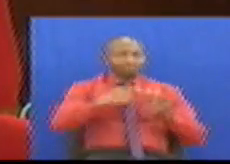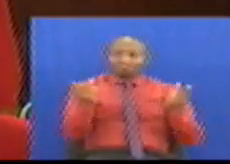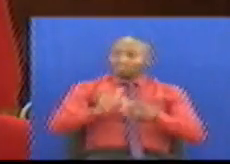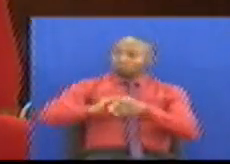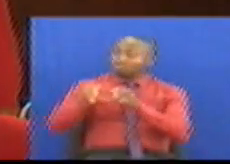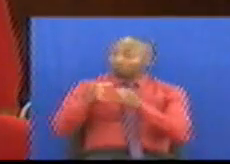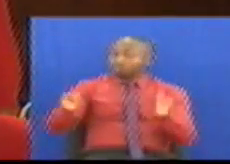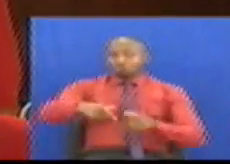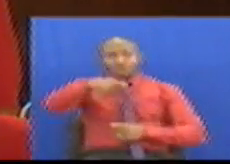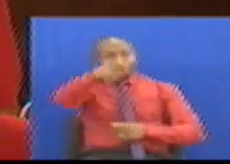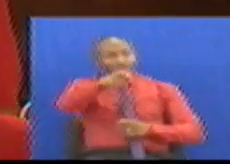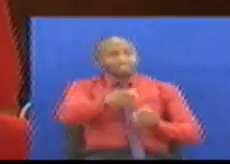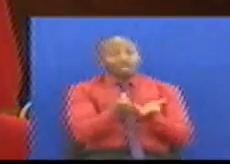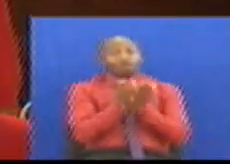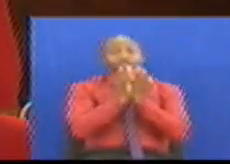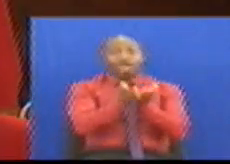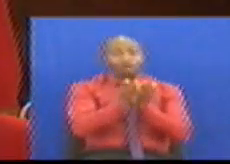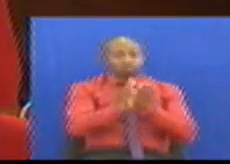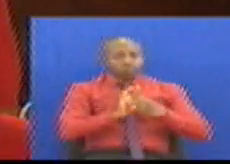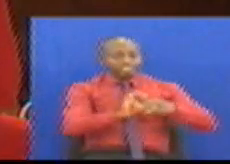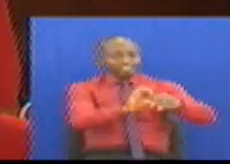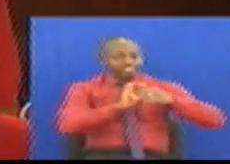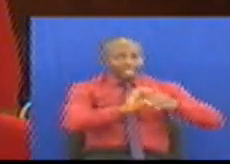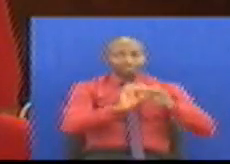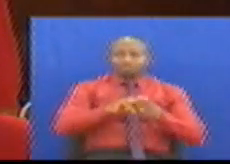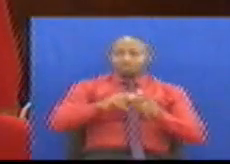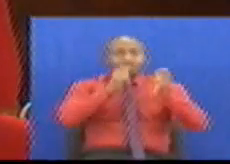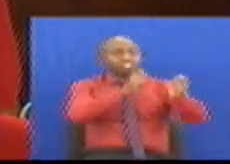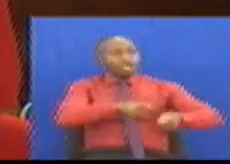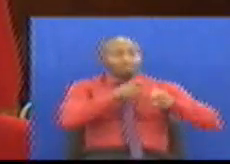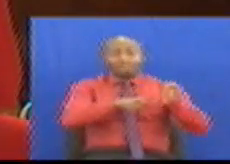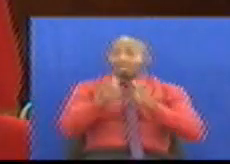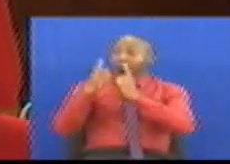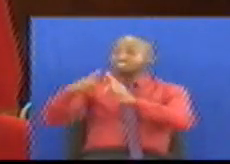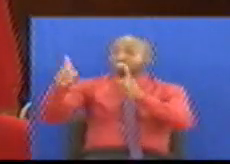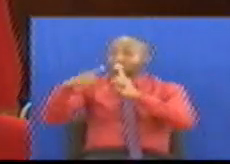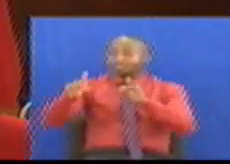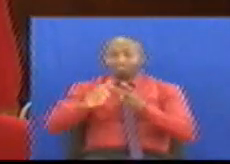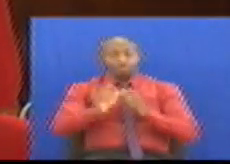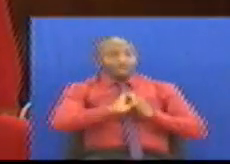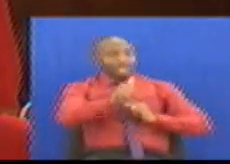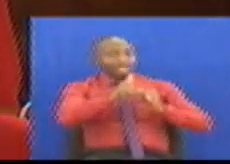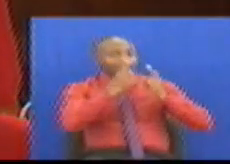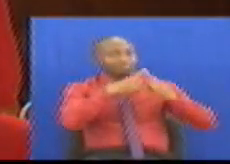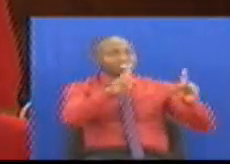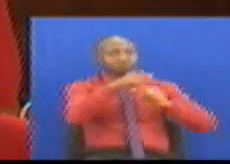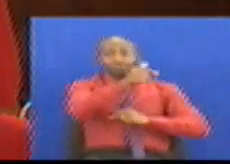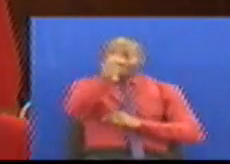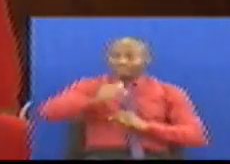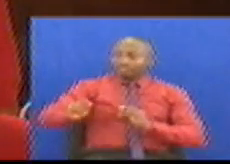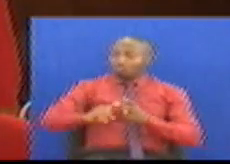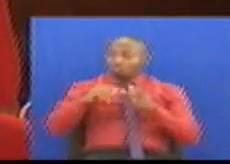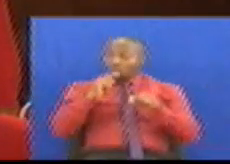kuwapongeza wadau ambao tunashirikiana nao, wakiwepo shamba la Sawili Misitu na wakala wa misitu Tanzania. Tunapozungumza hivi,